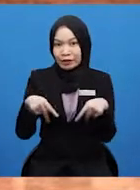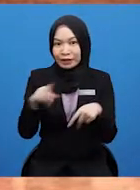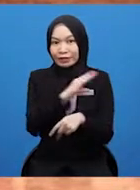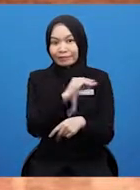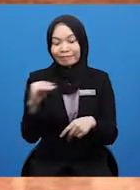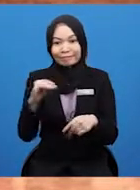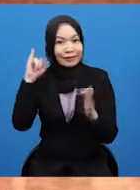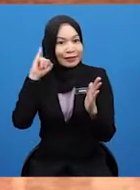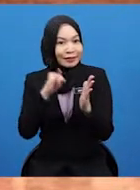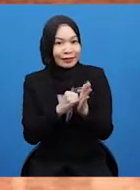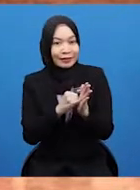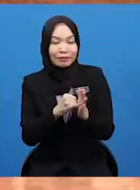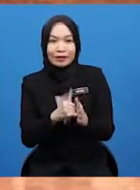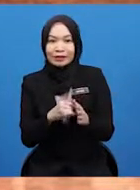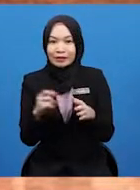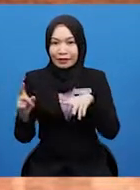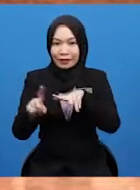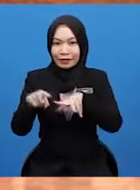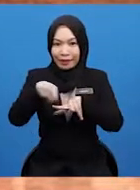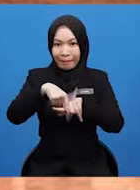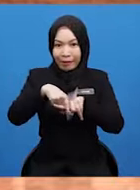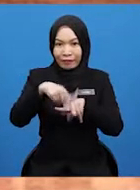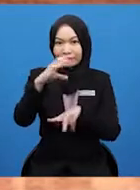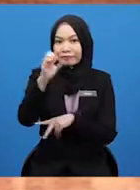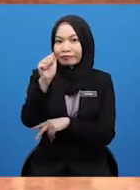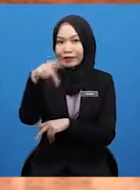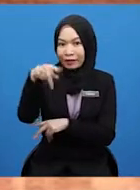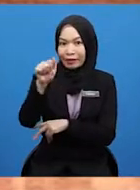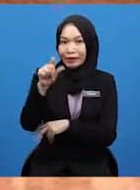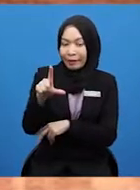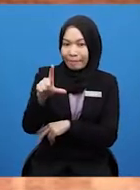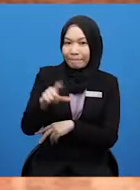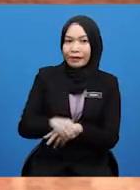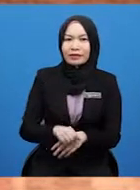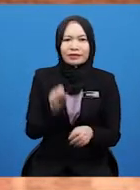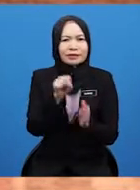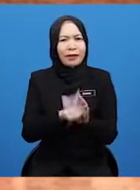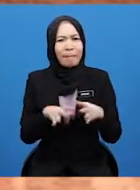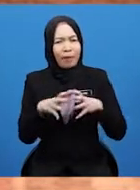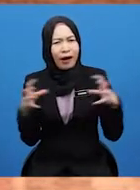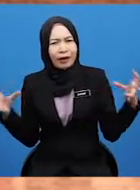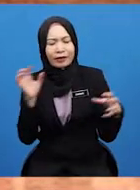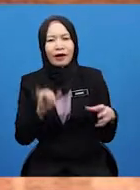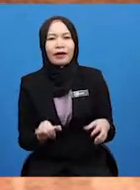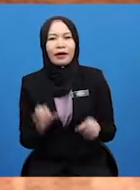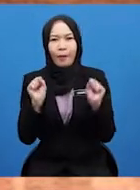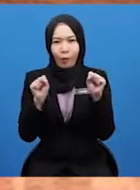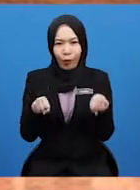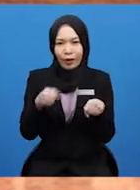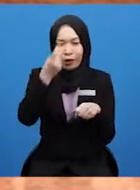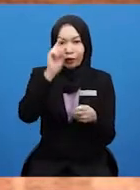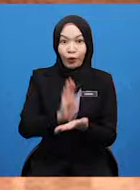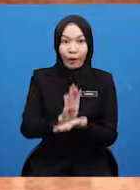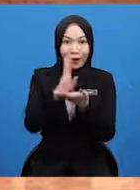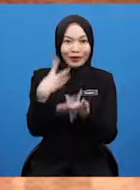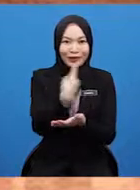capal sebanyak yang mungkin sebagai rujukan dan pencetus idea untuk membantu kita menghasilkan